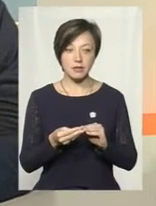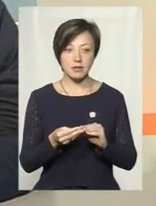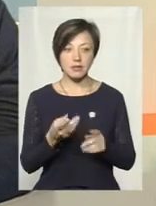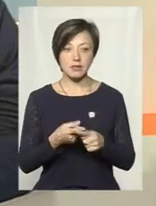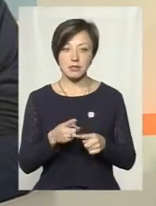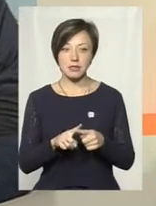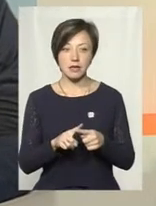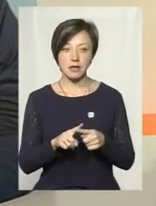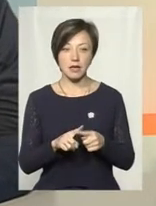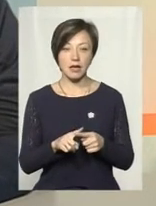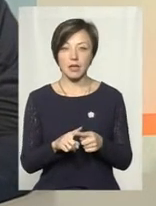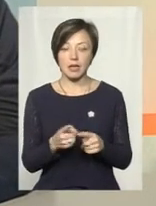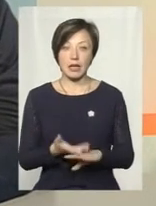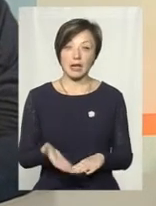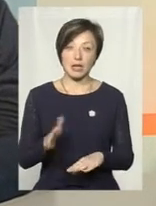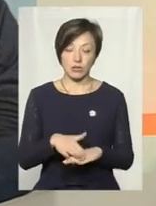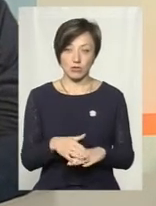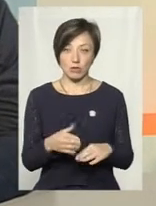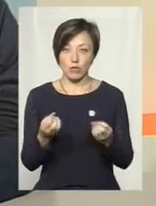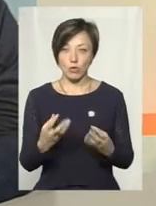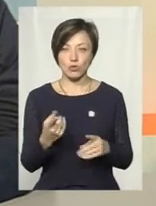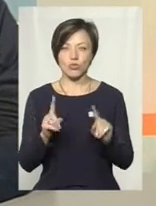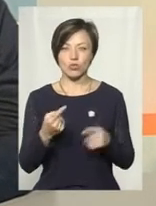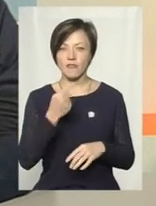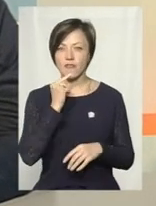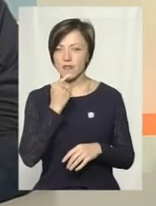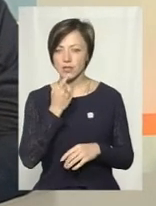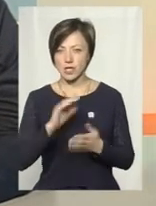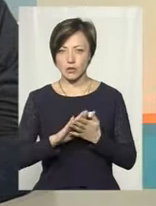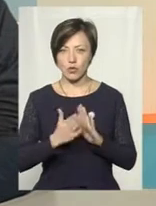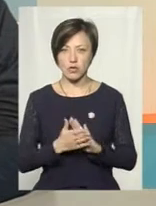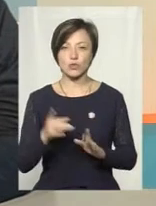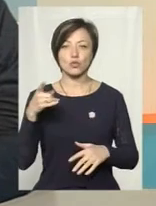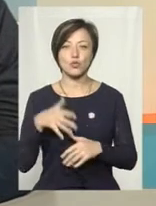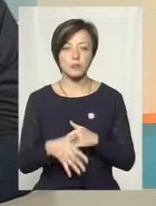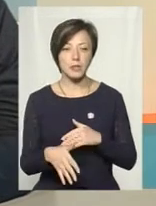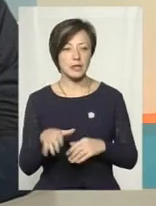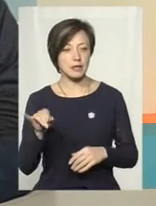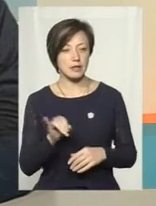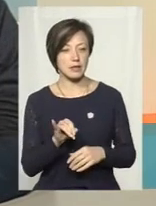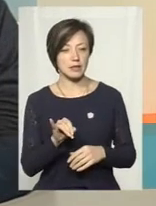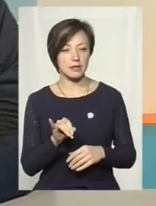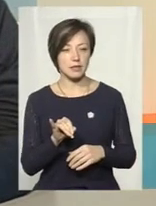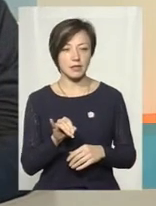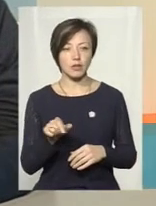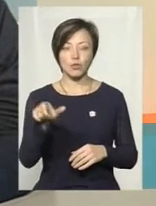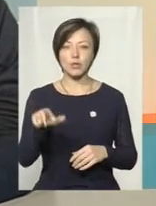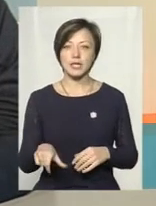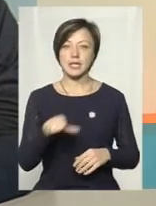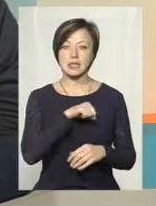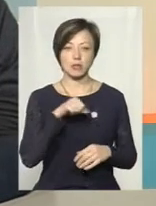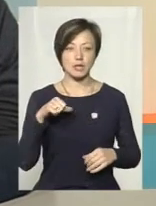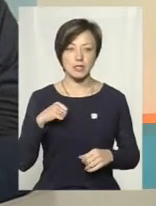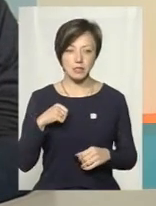це не те, що критична ситуація, це дуже вона важка. Зрозуміти, і щоб людина